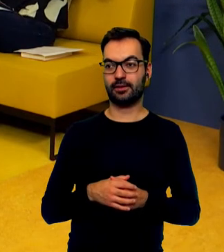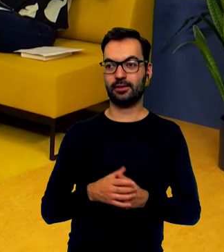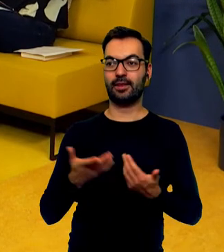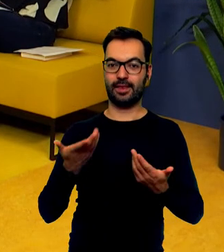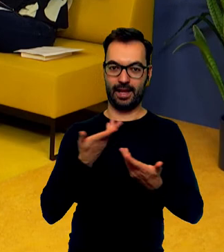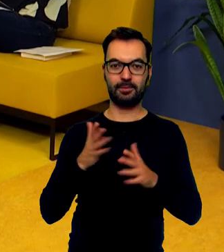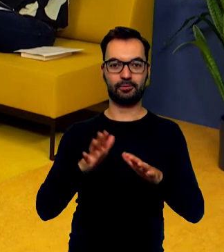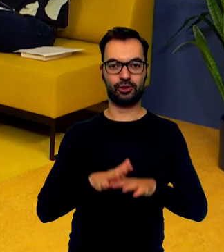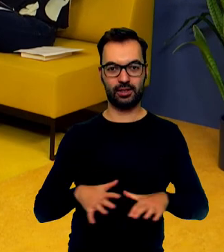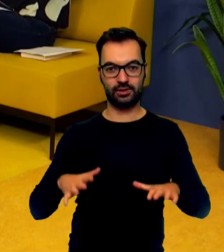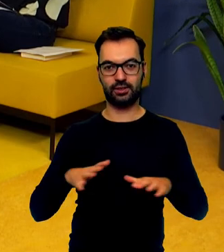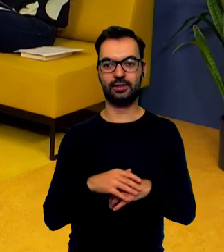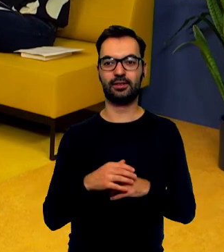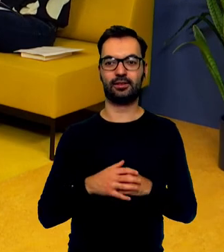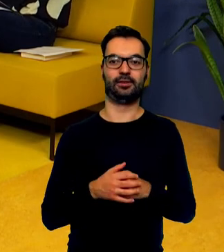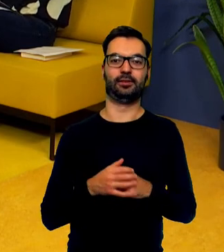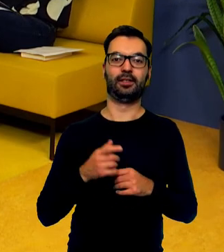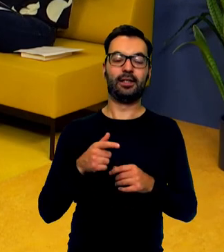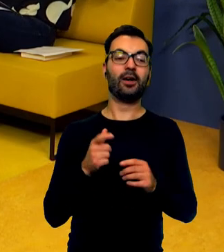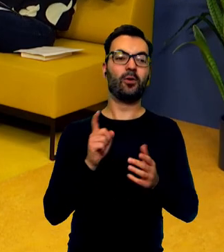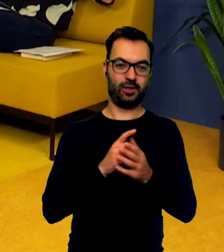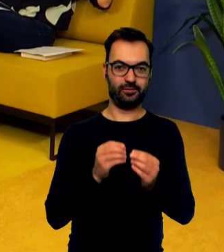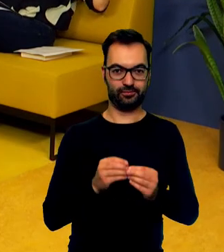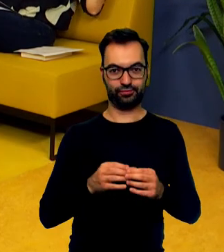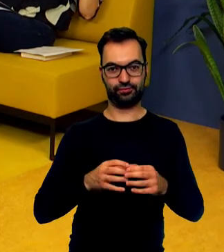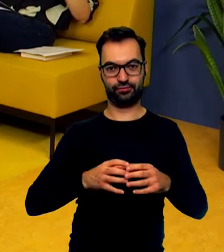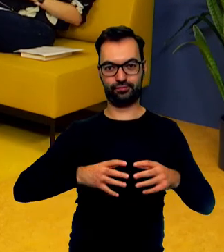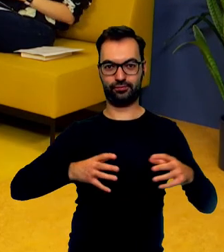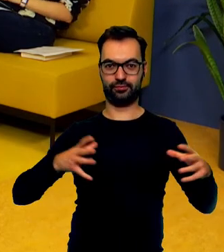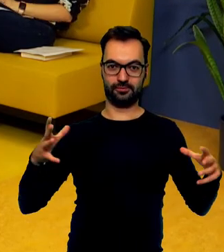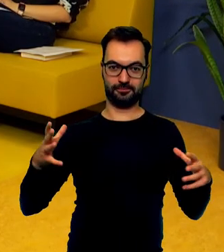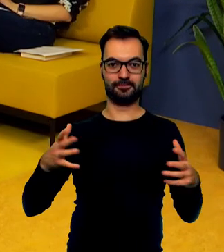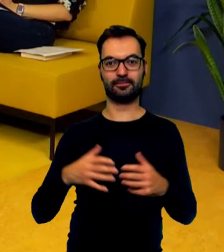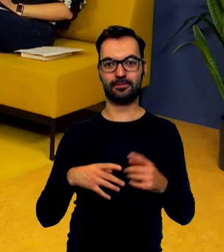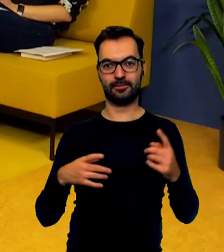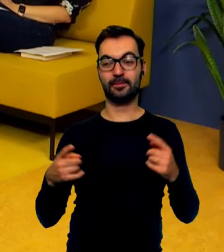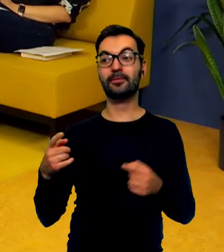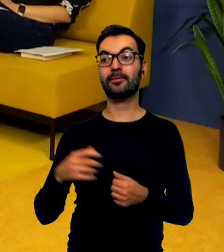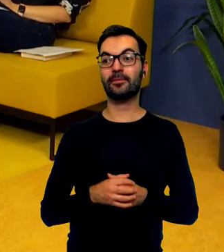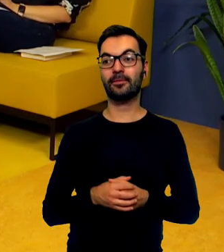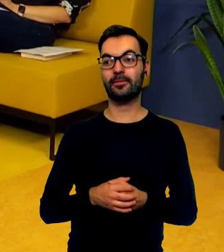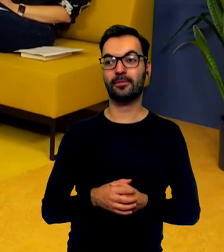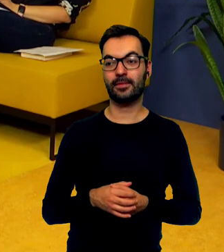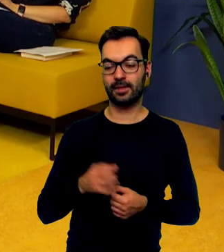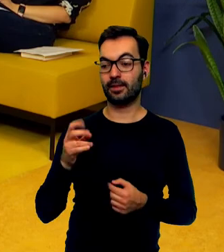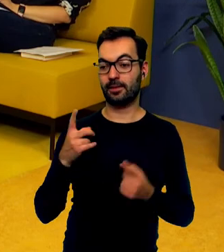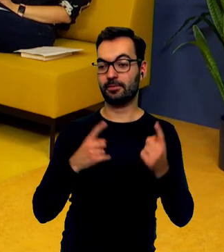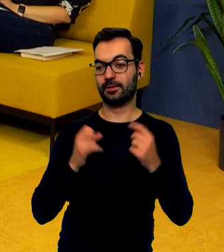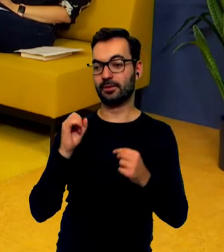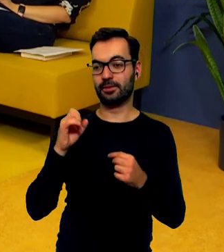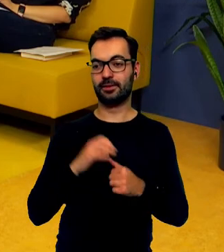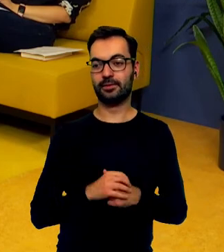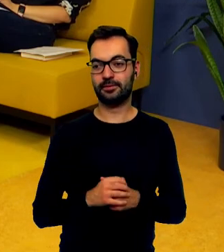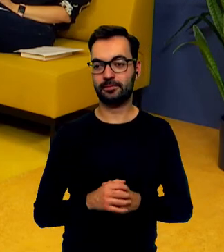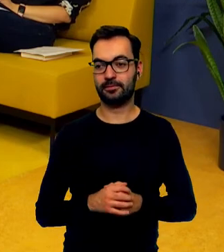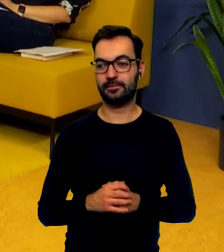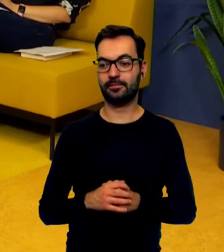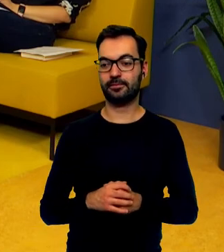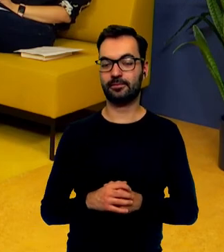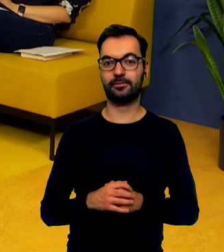tych kilku, nawet jak zrobiłeś ten ruch, wypączkowała piękna wspólnota. No, myśli. Myślę, że tak, bo